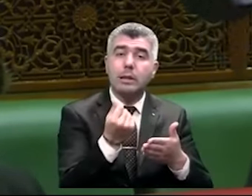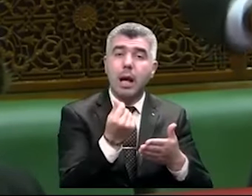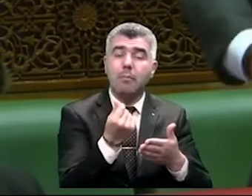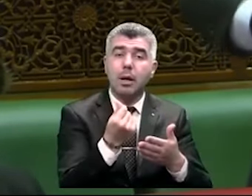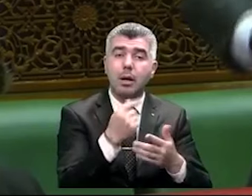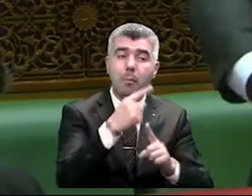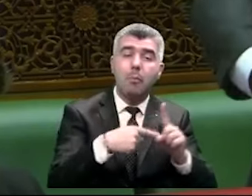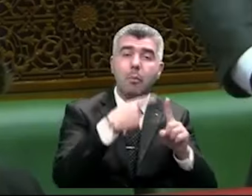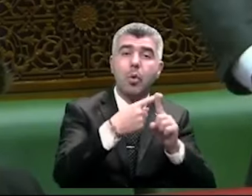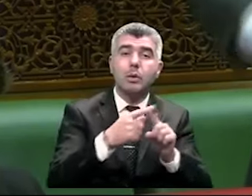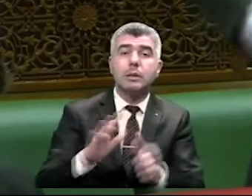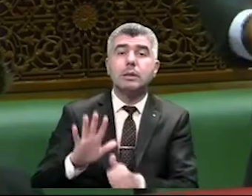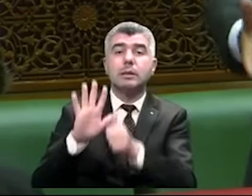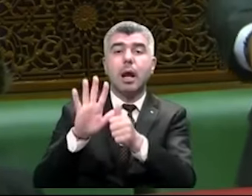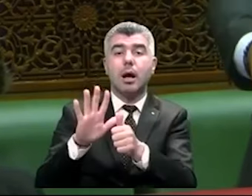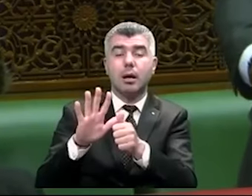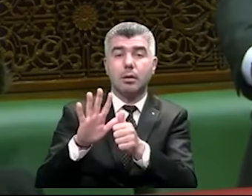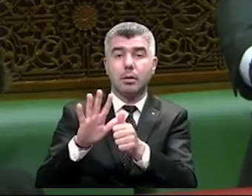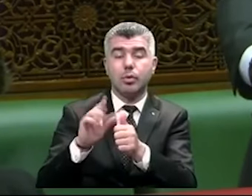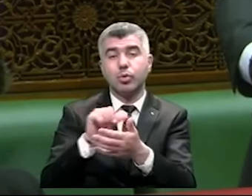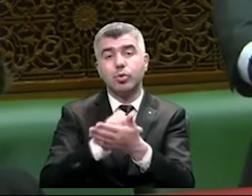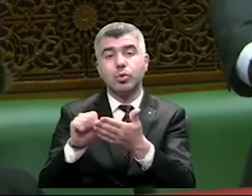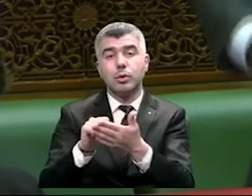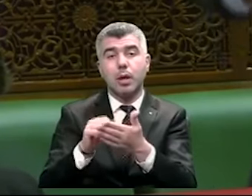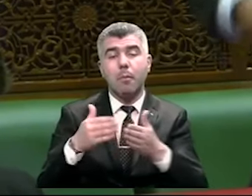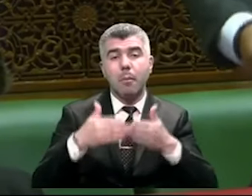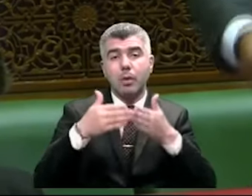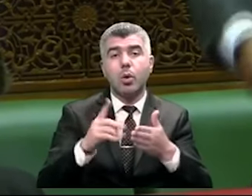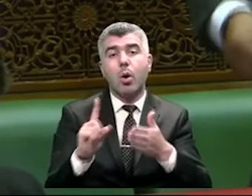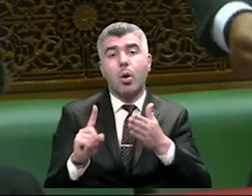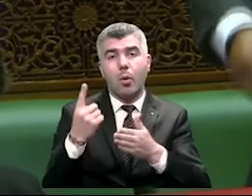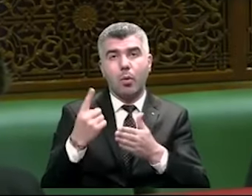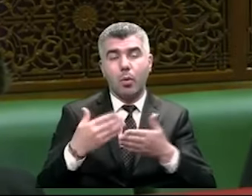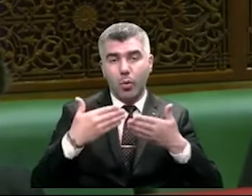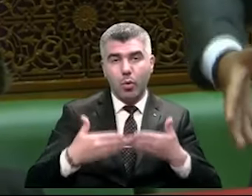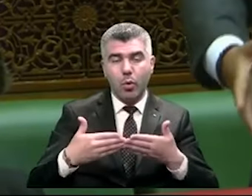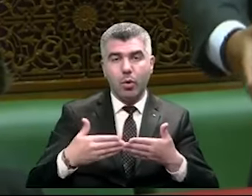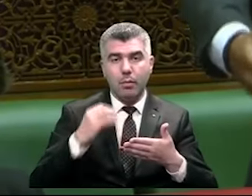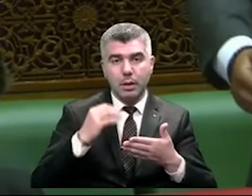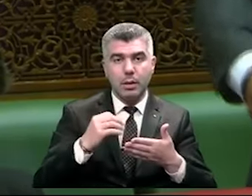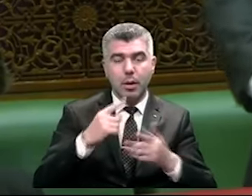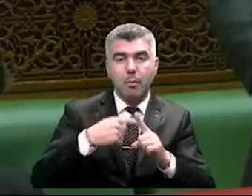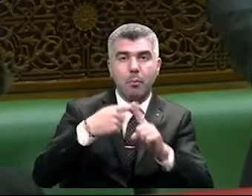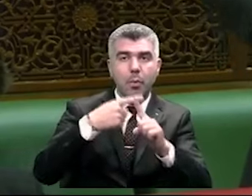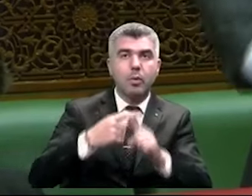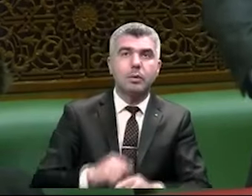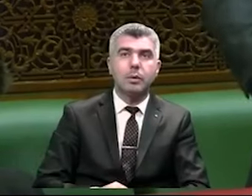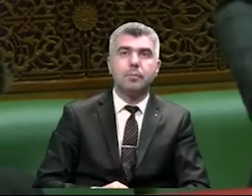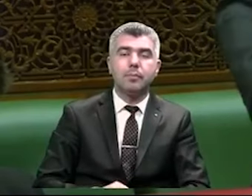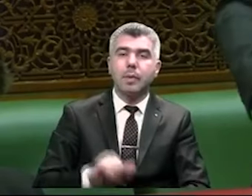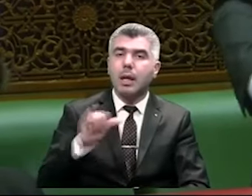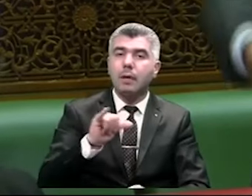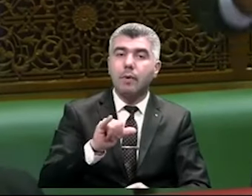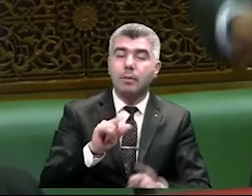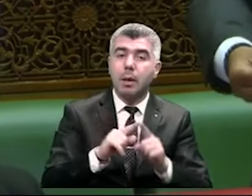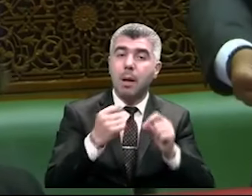سته د المرات السيد الوزير باش تشرات هذ البواخر النهار الاول راه اليوم الثمن ديال البواخر تضرب في سته اذا كيفاش غدي يكون واحد العبء